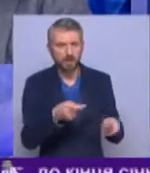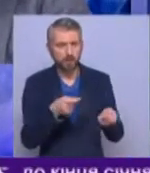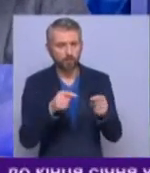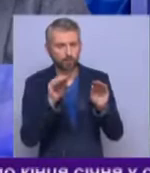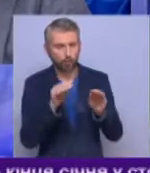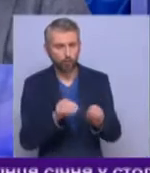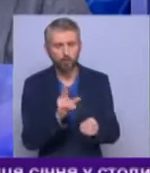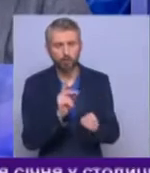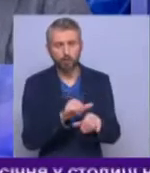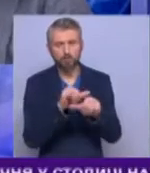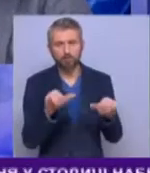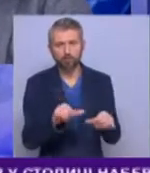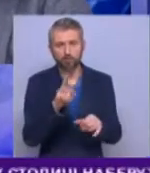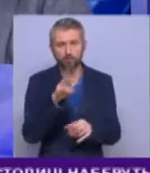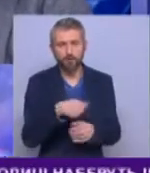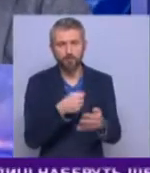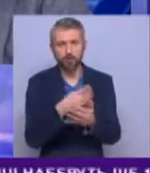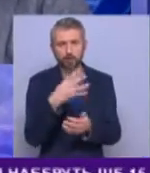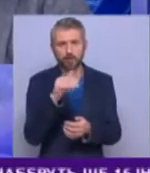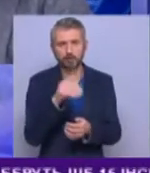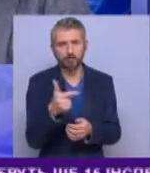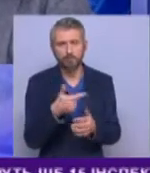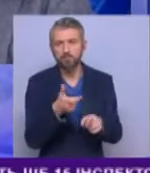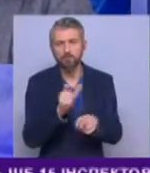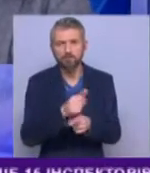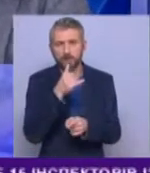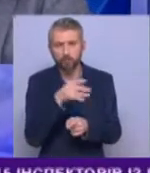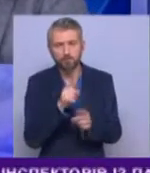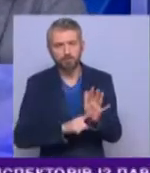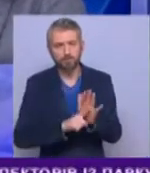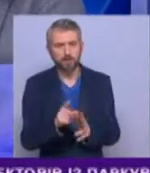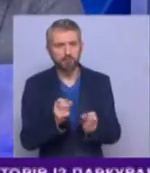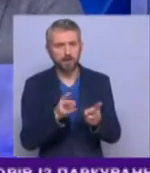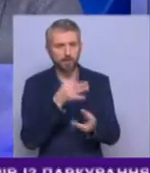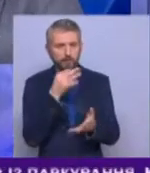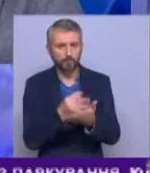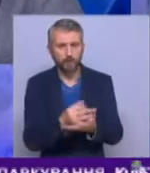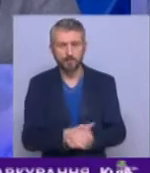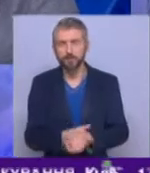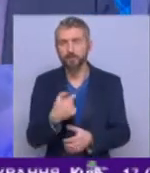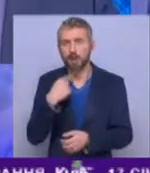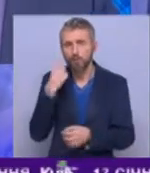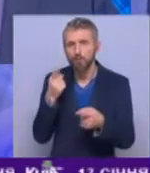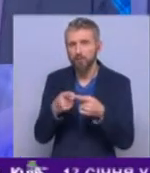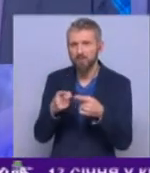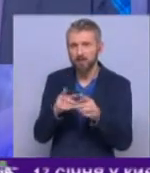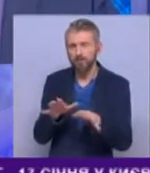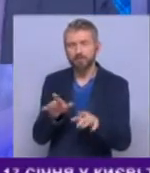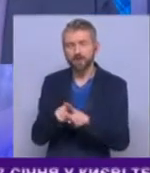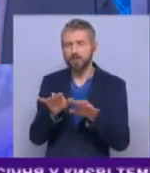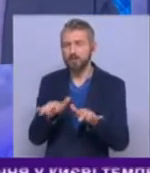друге збільшення штрафів майже до 40 тисяч гривень. Більше не можемо, тому що там вже наступає кримінальна відповідальність. Ну, я думаю, що кримінальна. Ну, це така